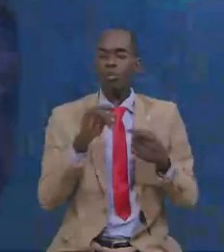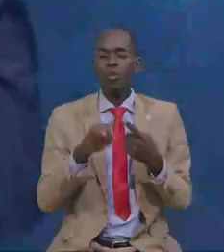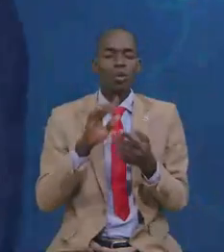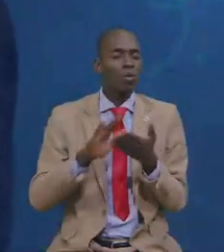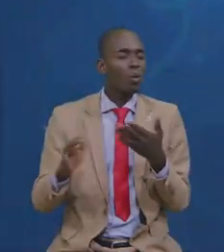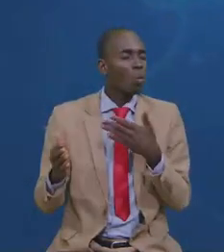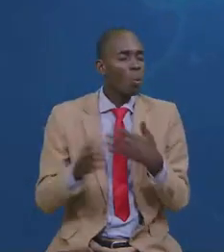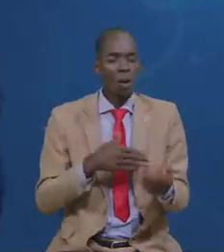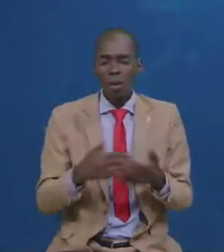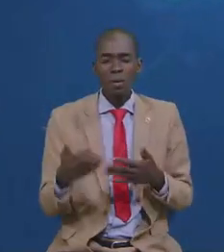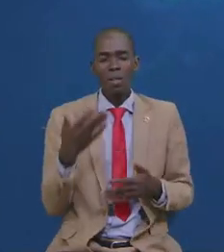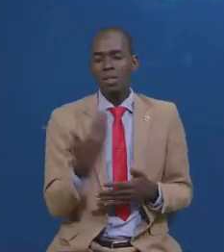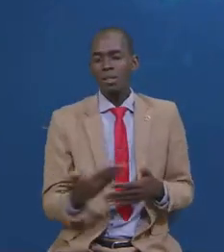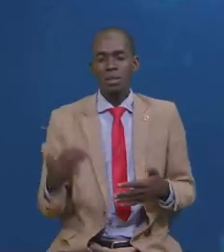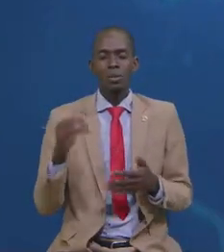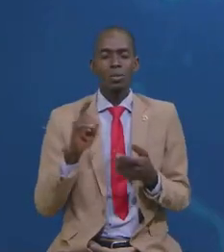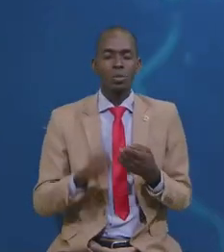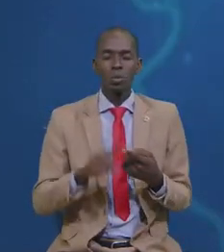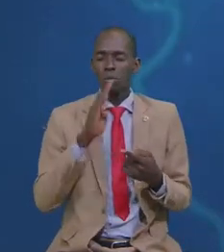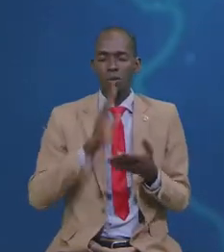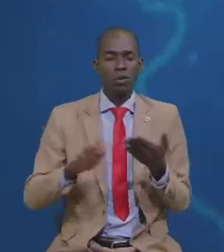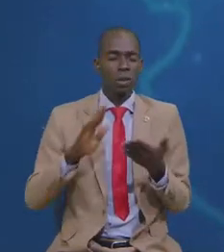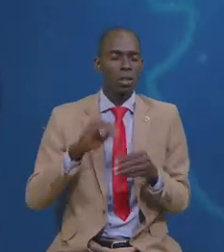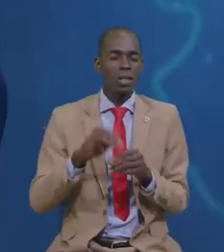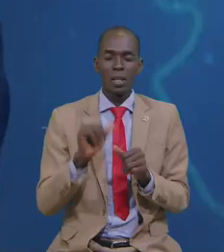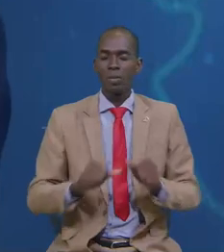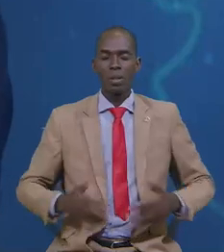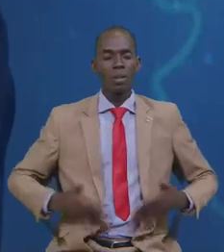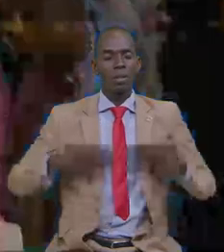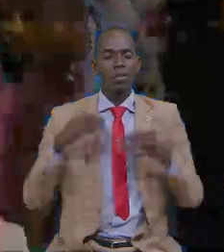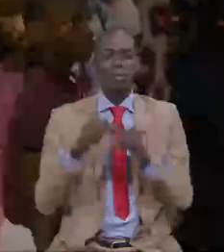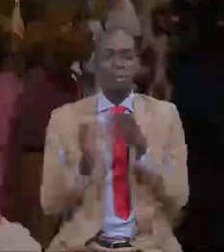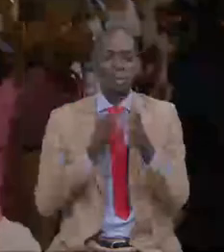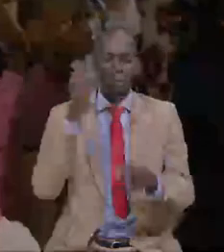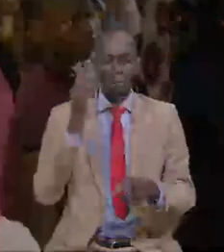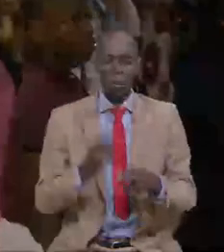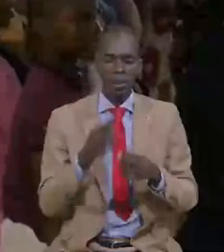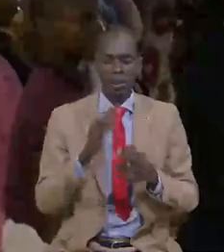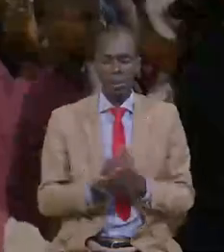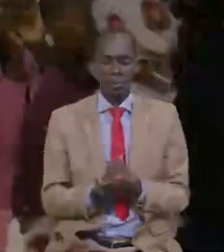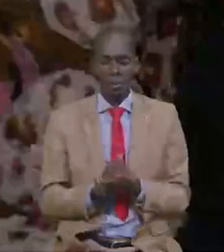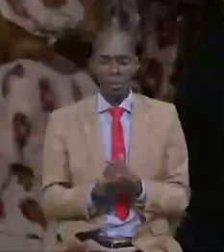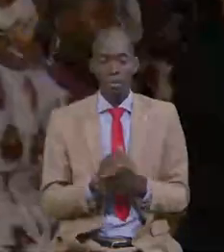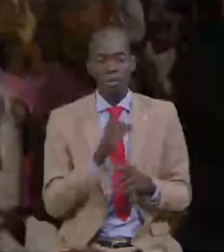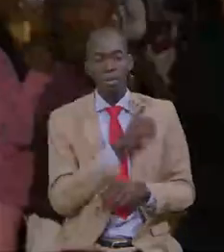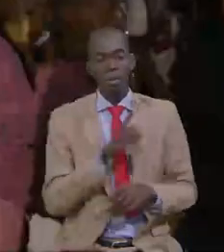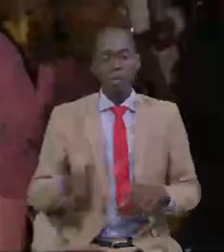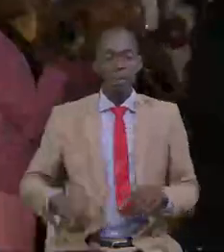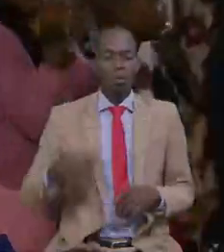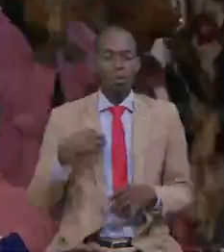monde. Tu vas pardonner tous les péchés dans toute vie au nom de